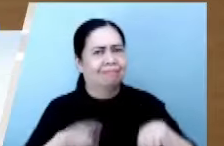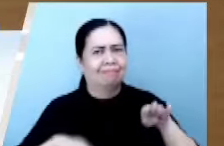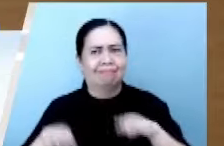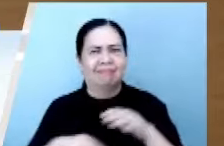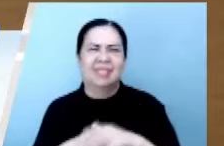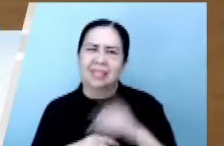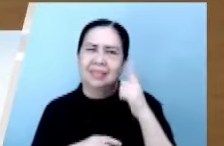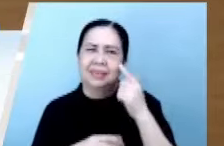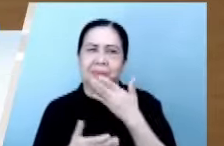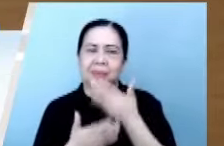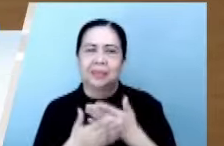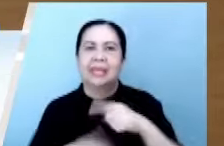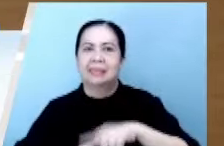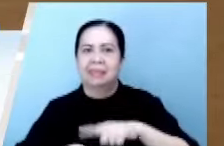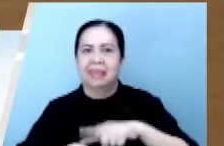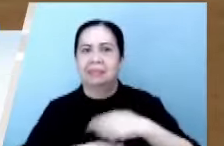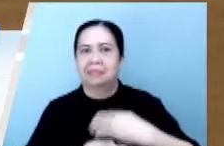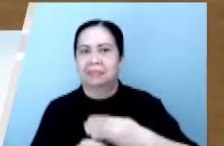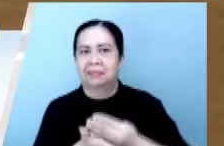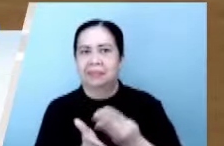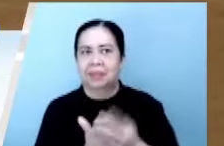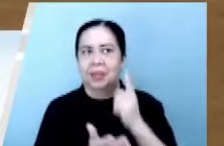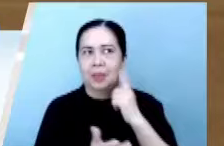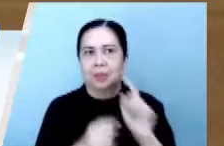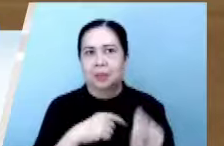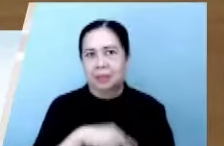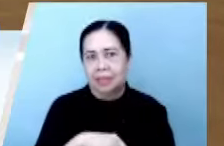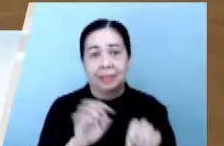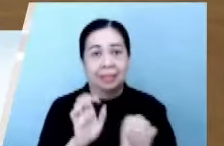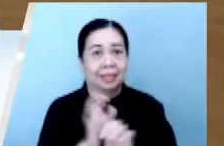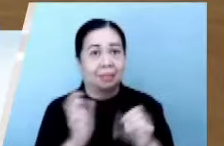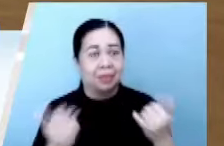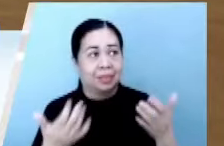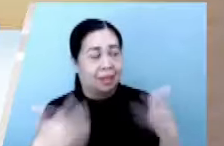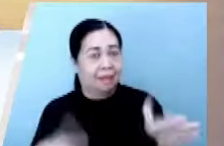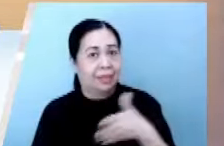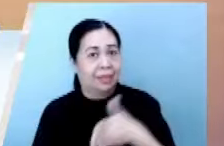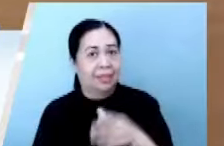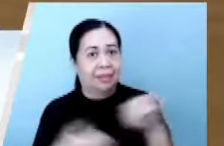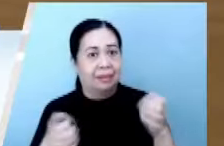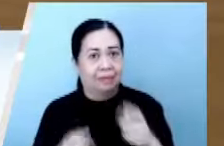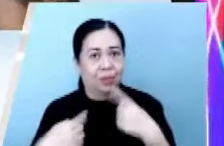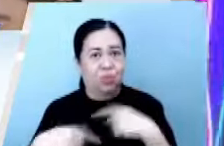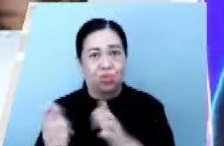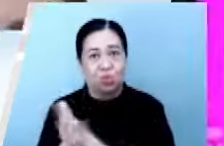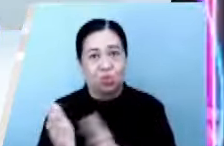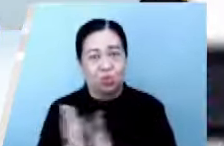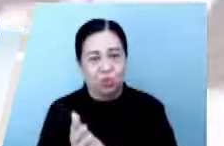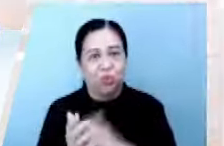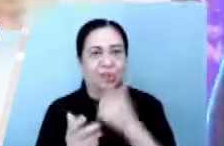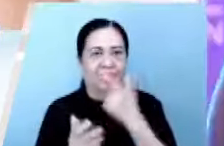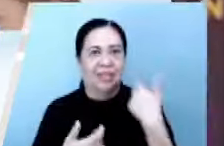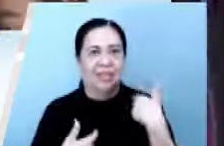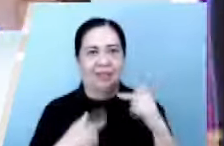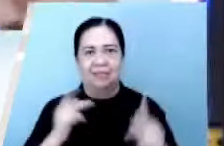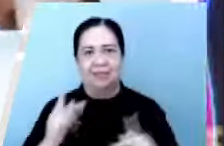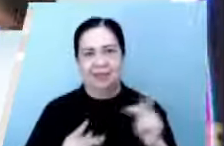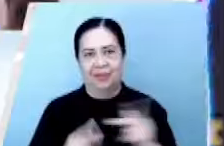time management na alam mo yung oras mo. Like ngayon, after this event, didiretso ko sa school na anak ko kasi may recital siya. Gaya nitong